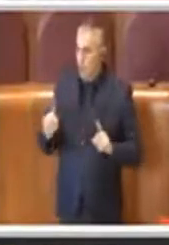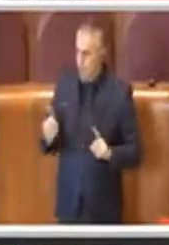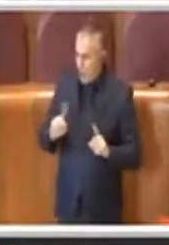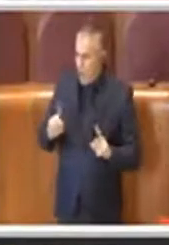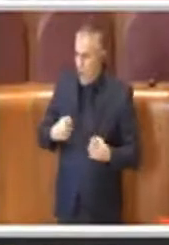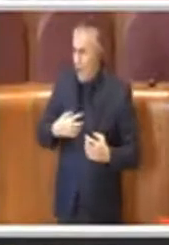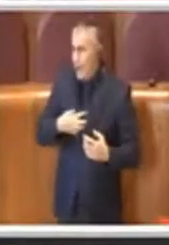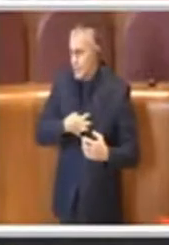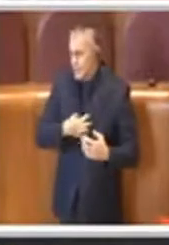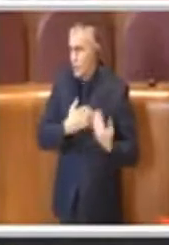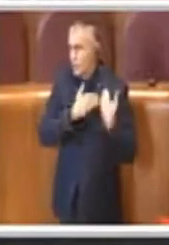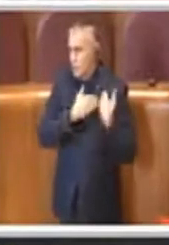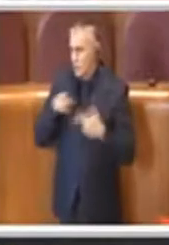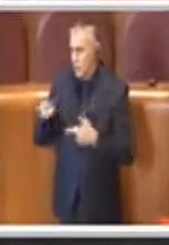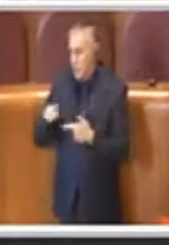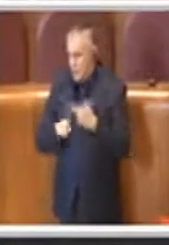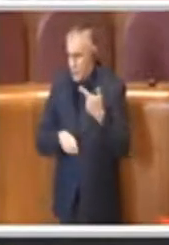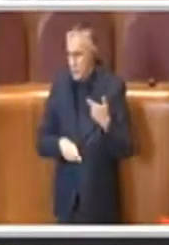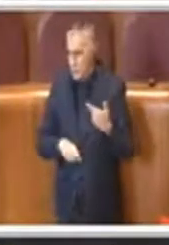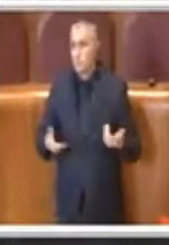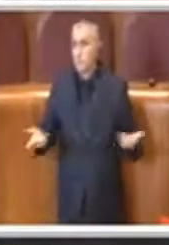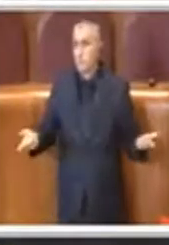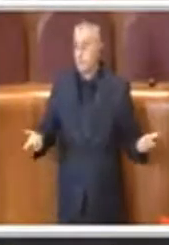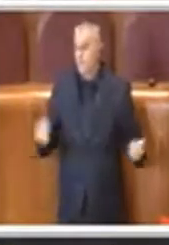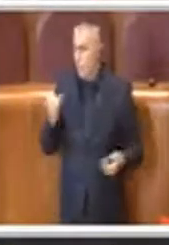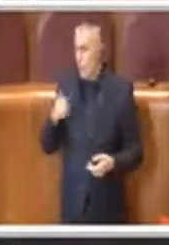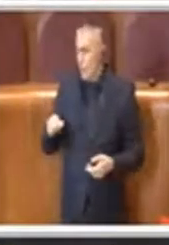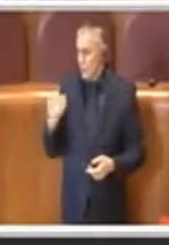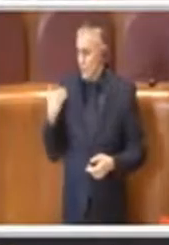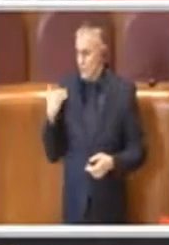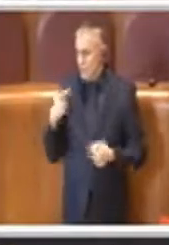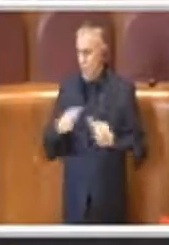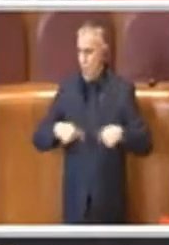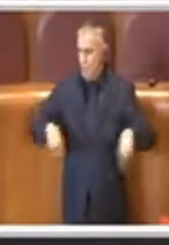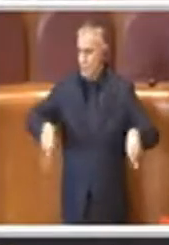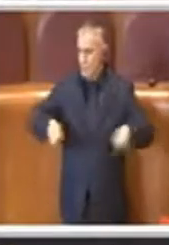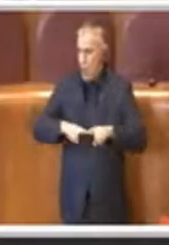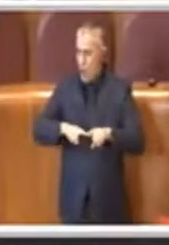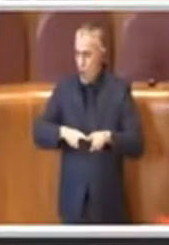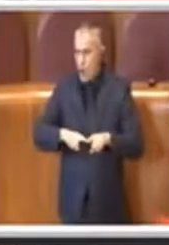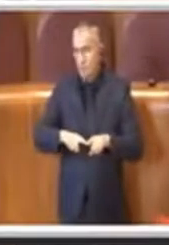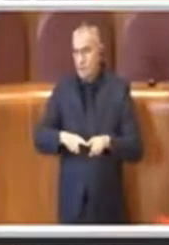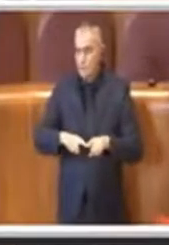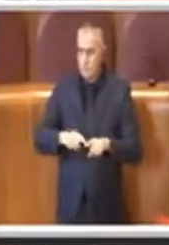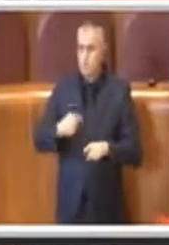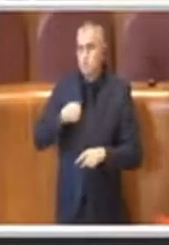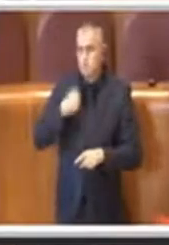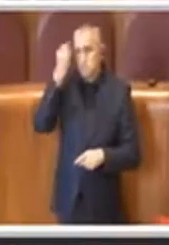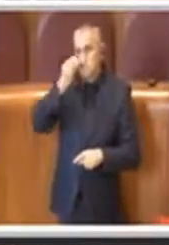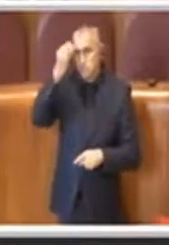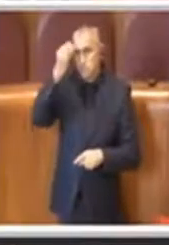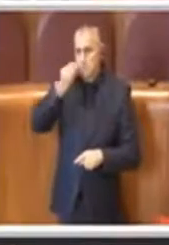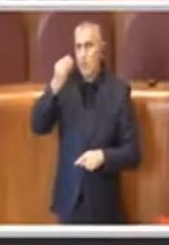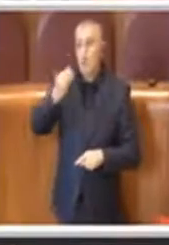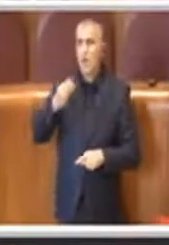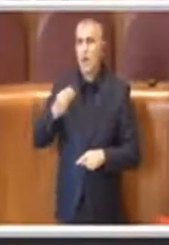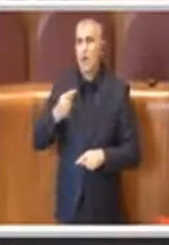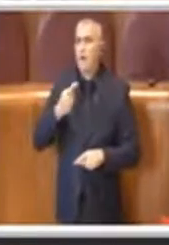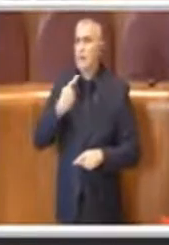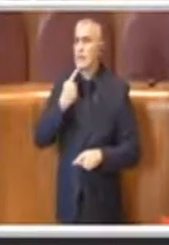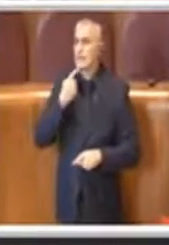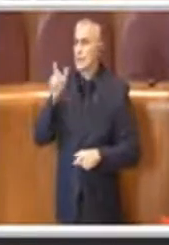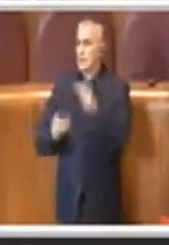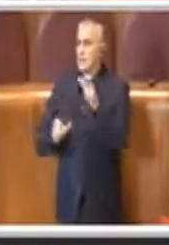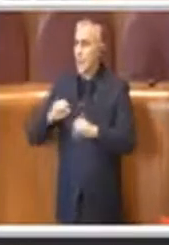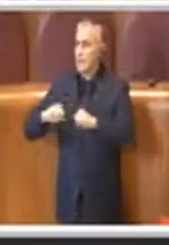ecco, sicuramente, come abbiamo appreso nell'ultima commissione, io penso che ogni amministratore che viene a